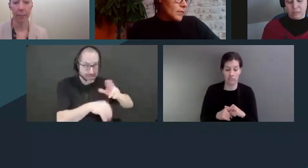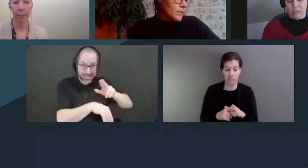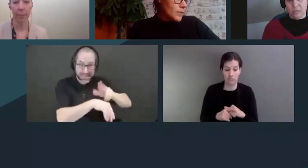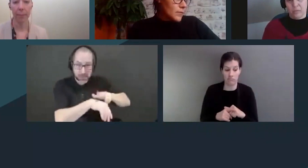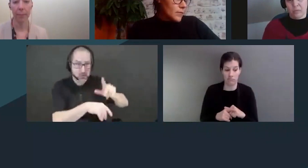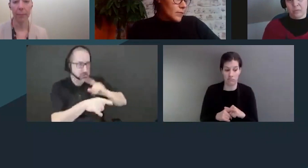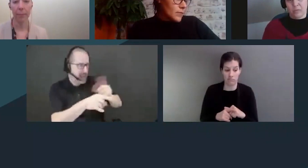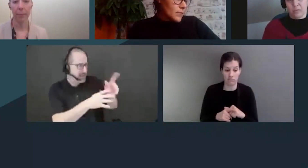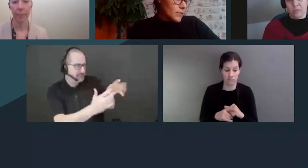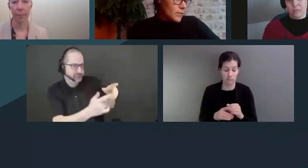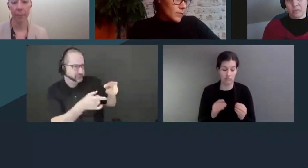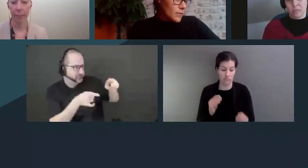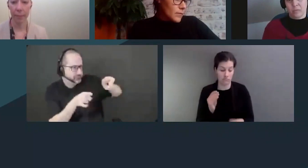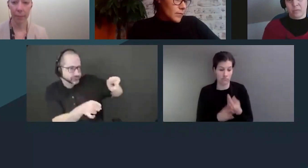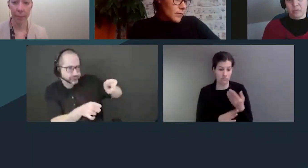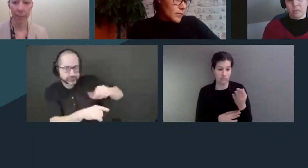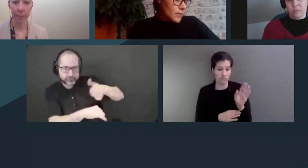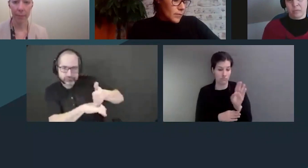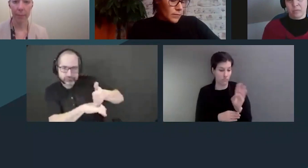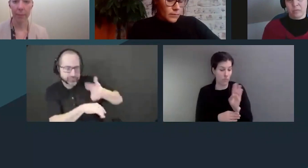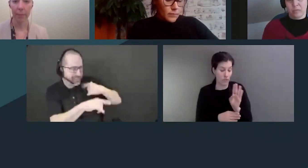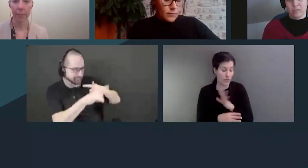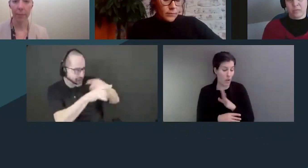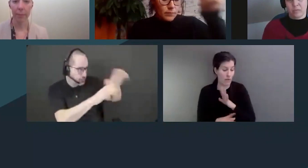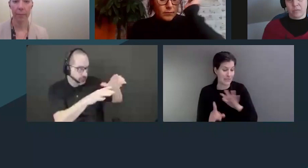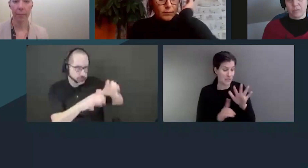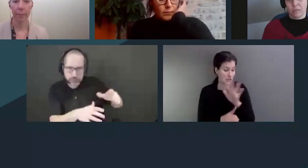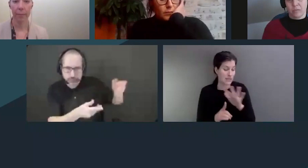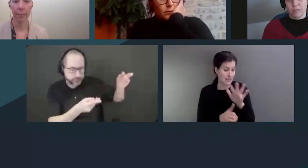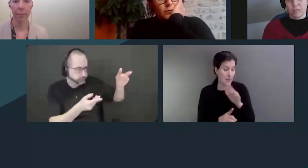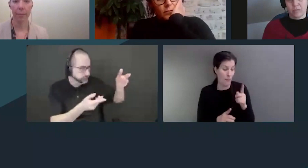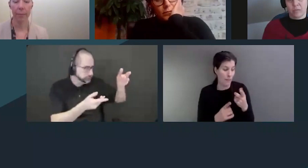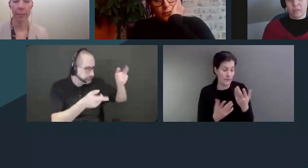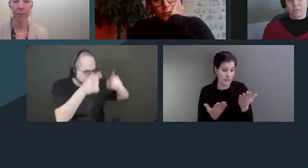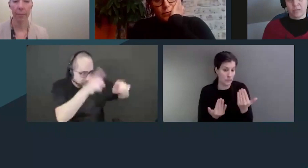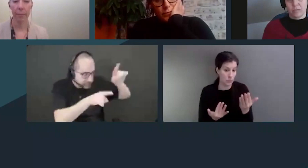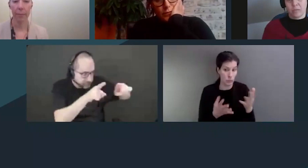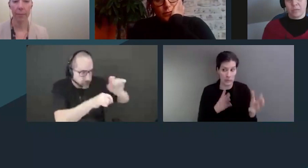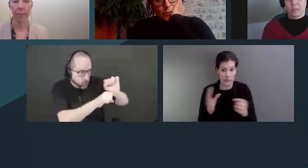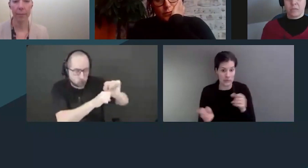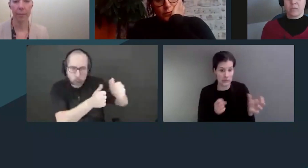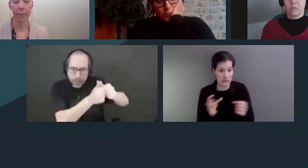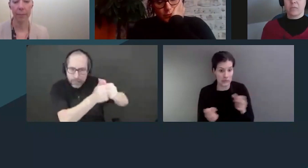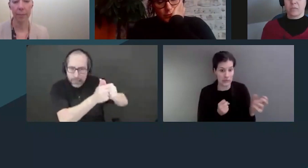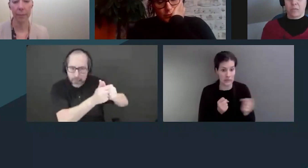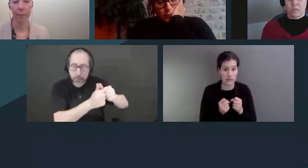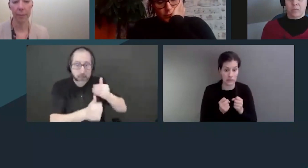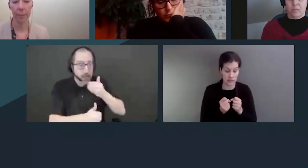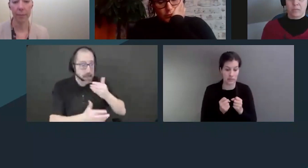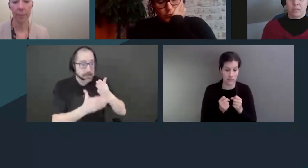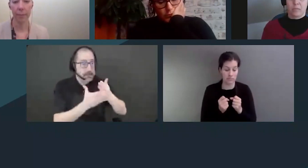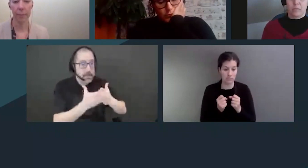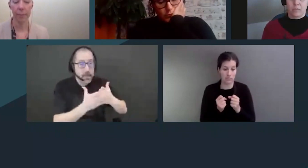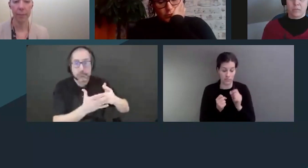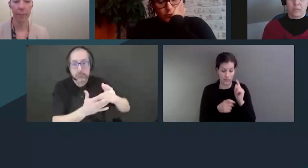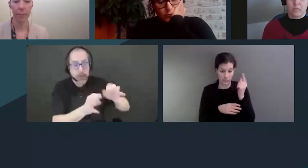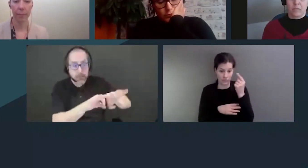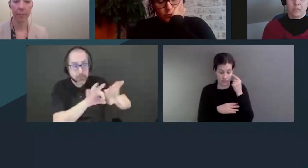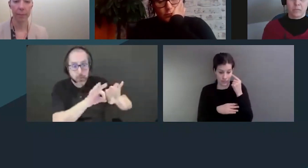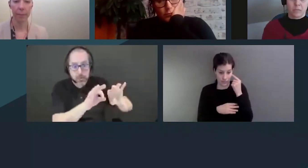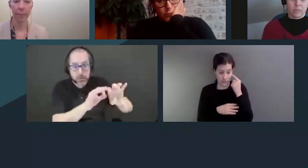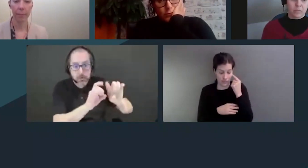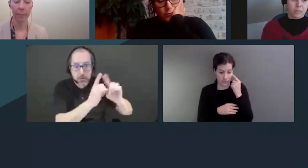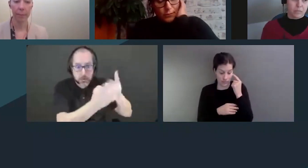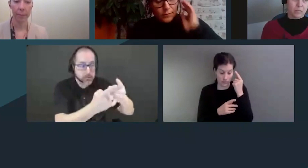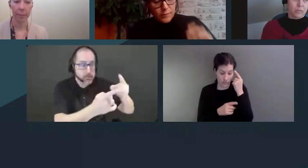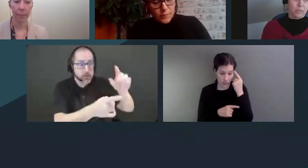ce groupe-là grâce à la volonté de certains ministères clés au gouvernement provincial. notamment